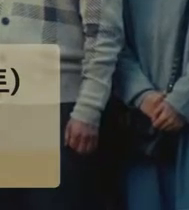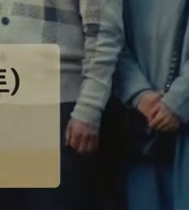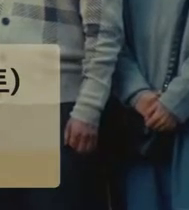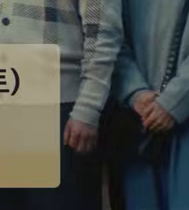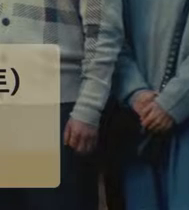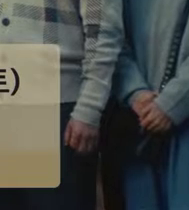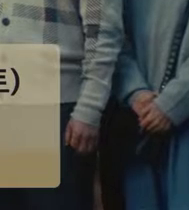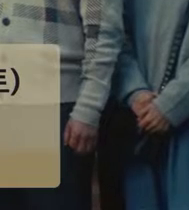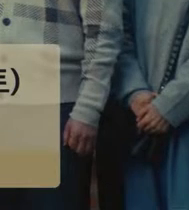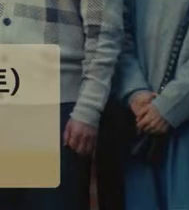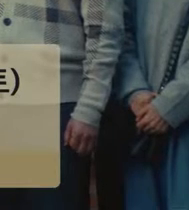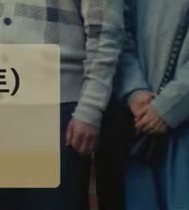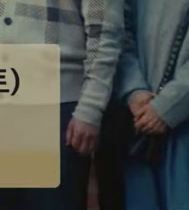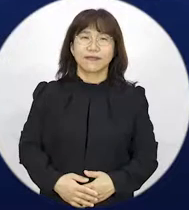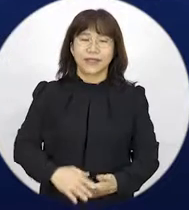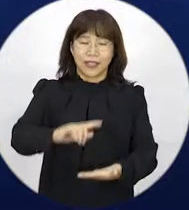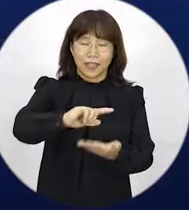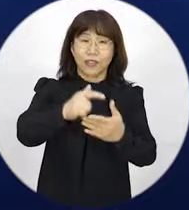말고 투표하세요.